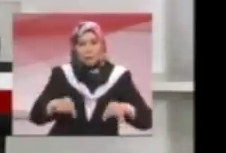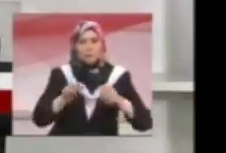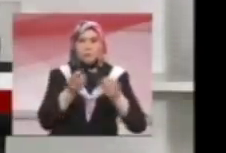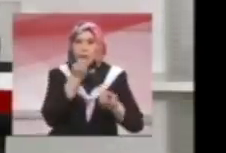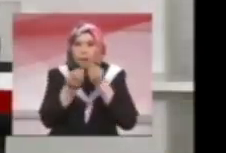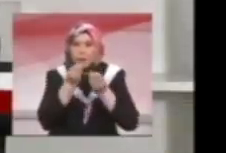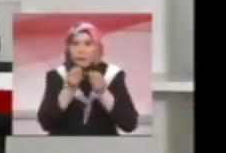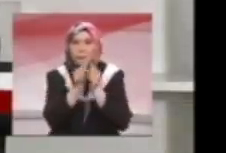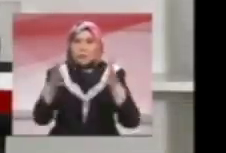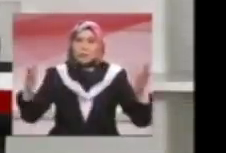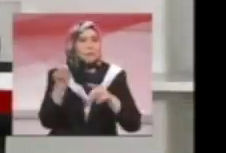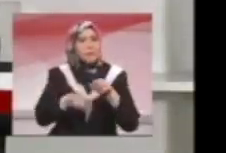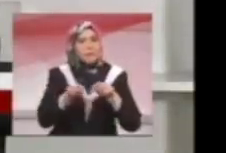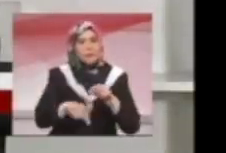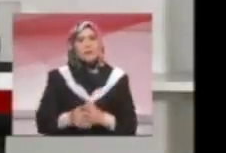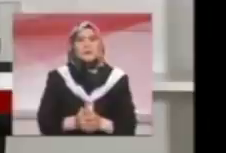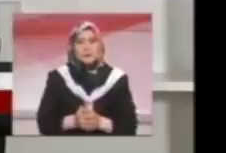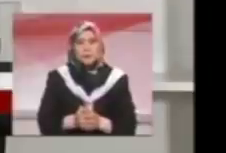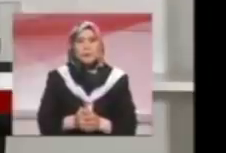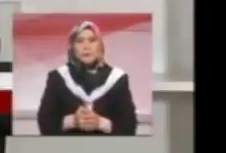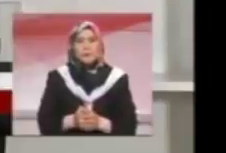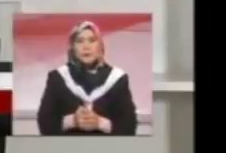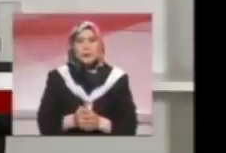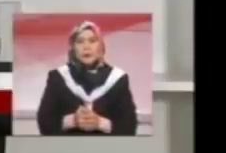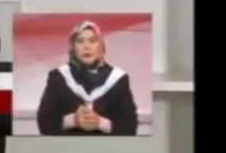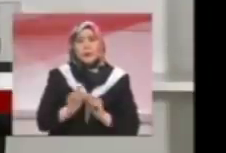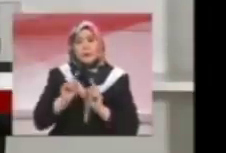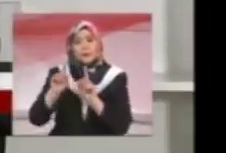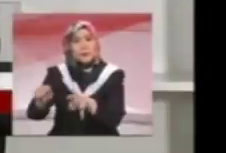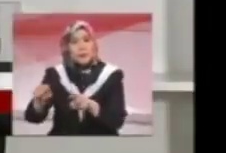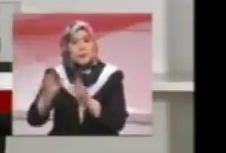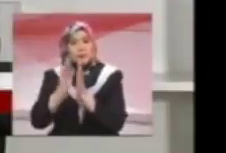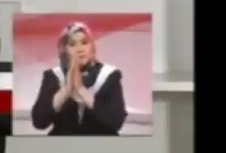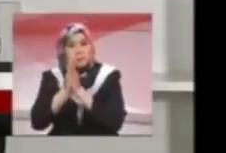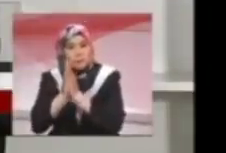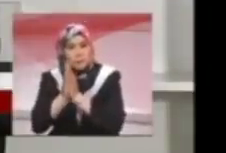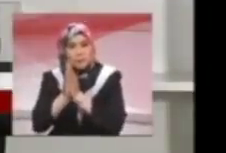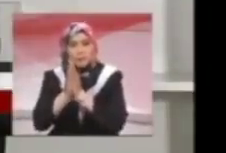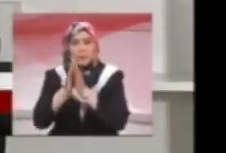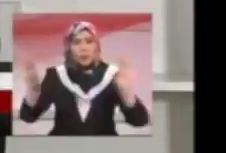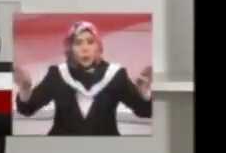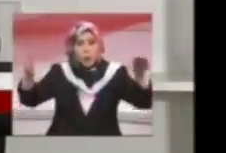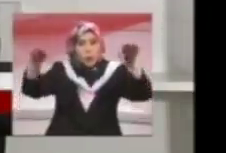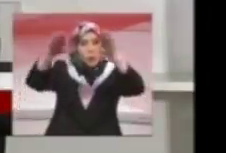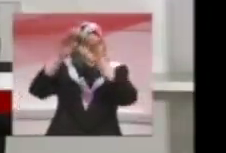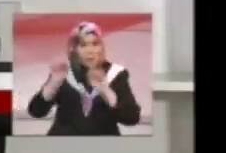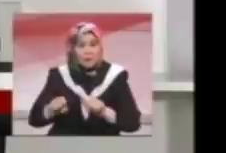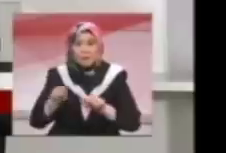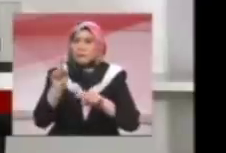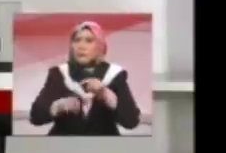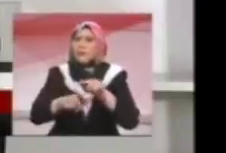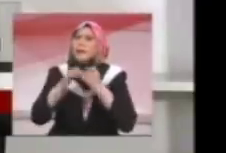upacara sembahyang di toko tidak dibenarkan kecuali hanya lima orang